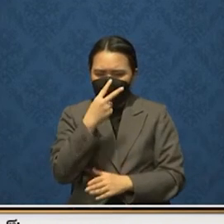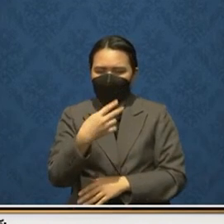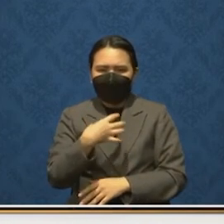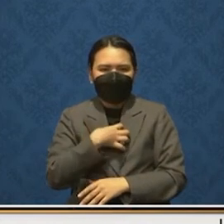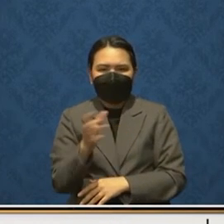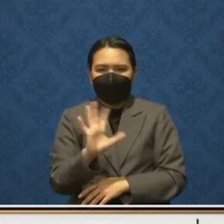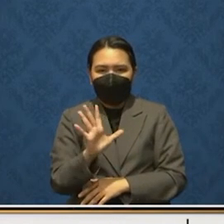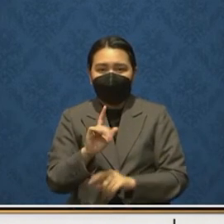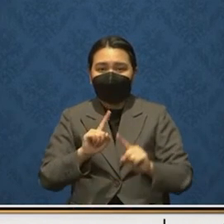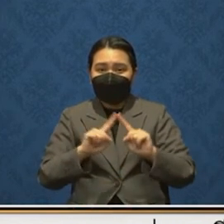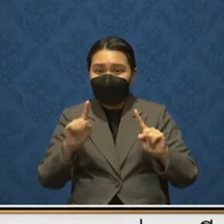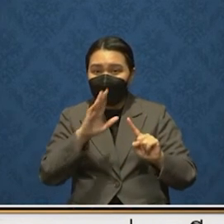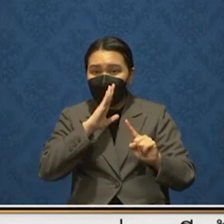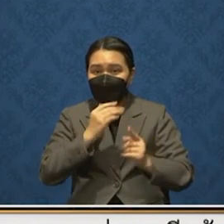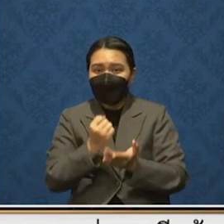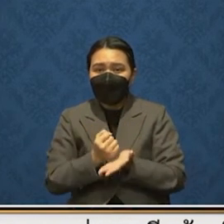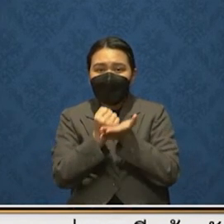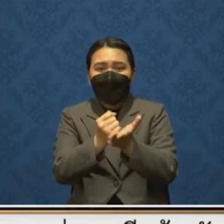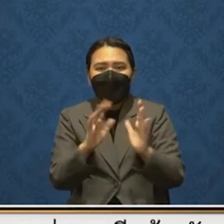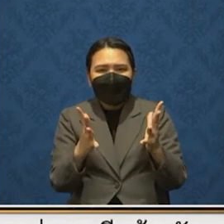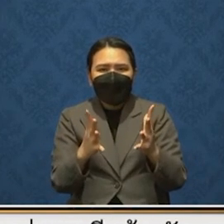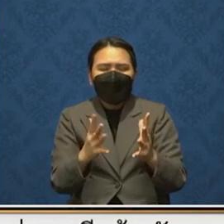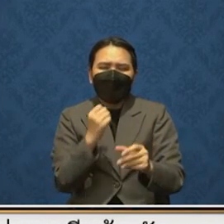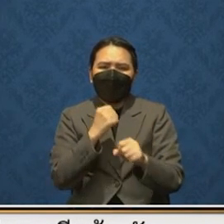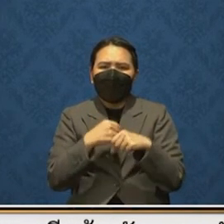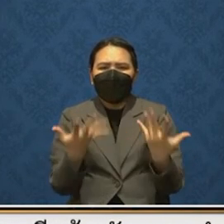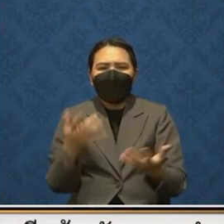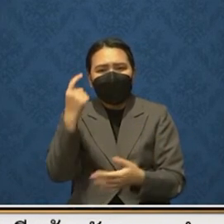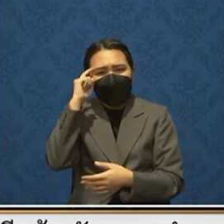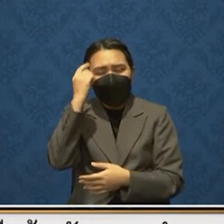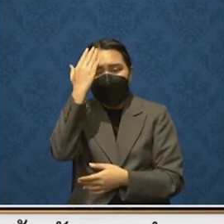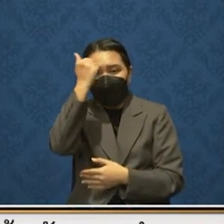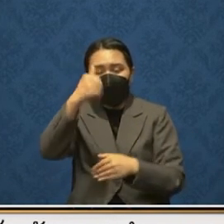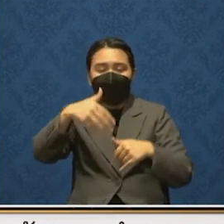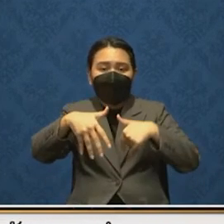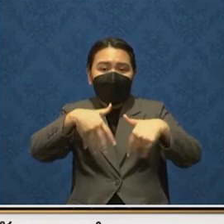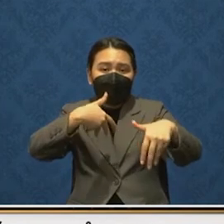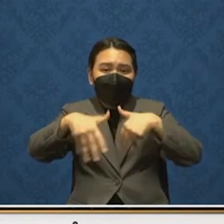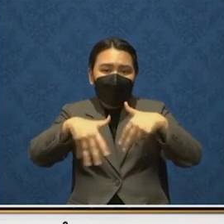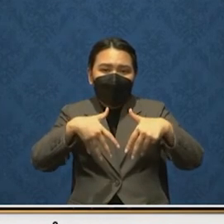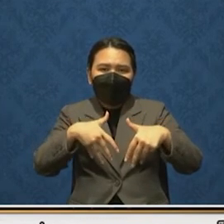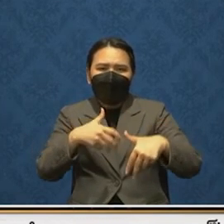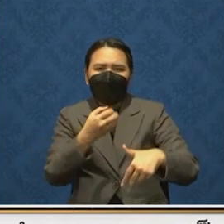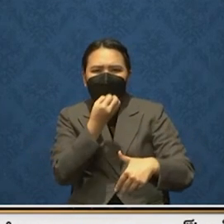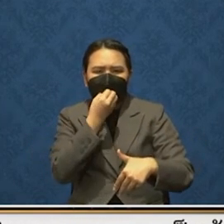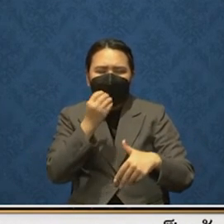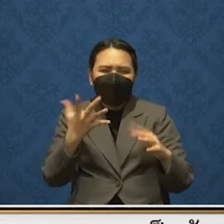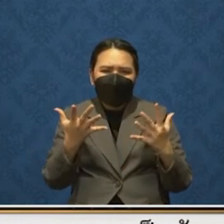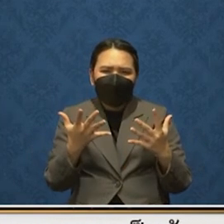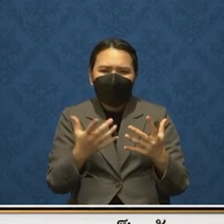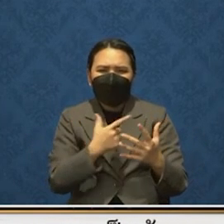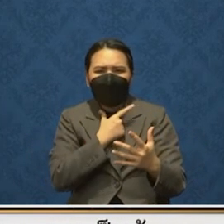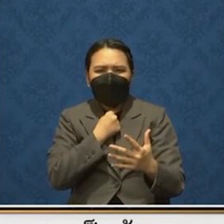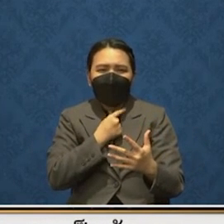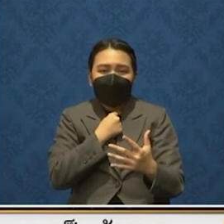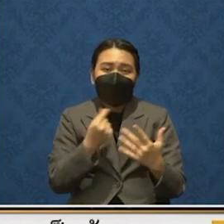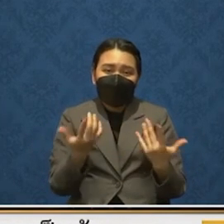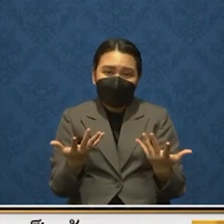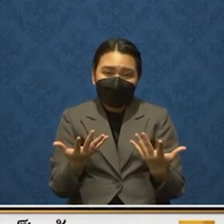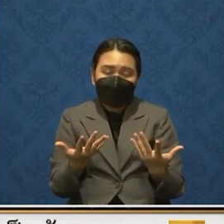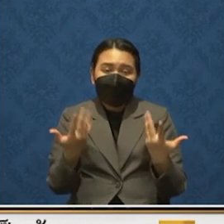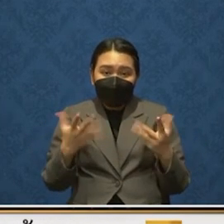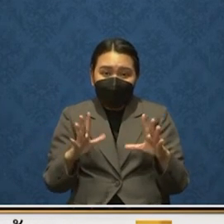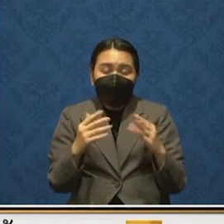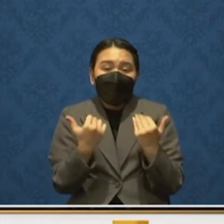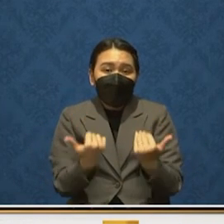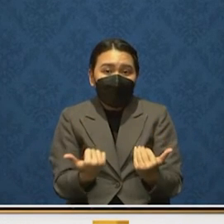แต่ว่าถ้ไม่ช่วยกไมรจะทำไงเพระพี่น้ประชาชนเี่ยนะครับอดอยากยากจนทั้งสิ้นวาตอนนี้เป็ไ